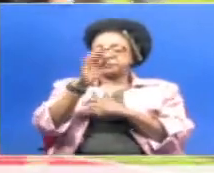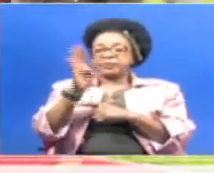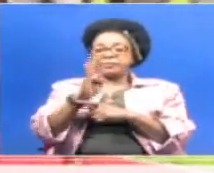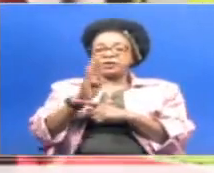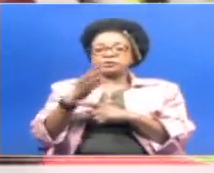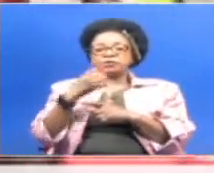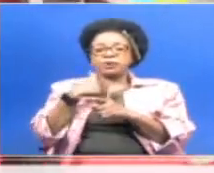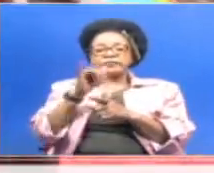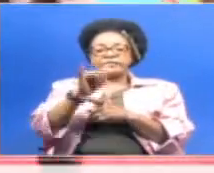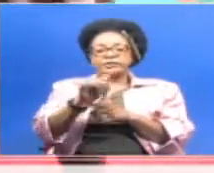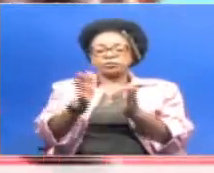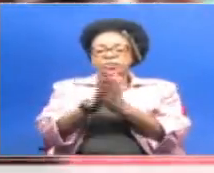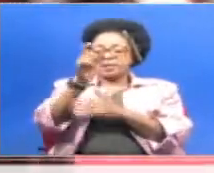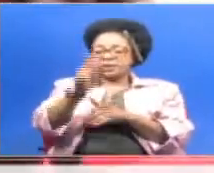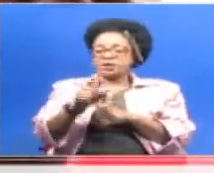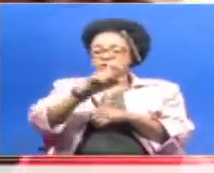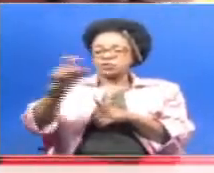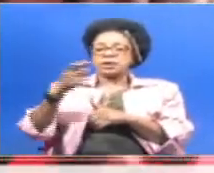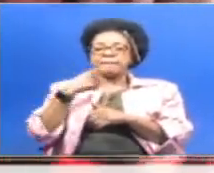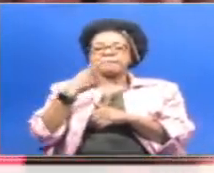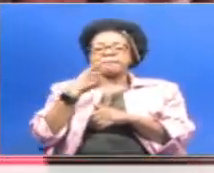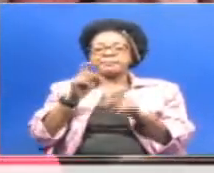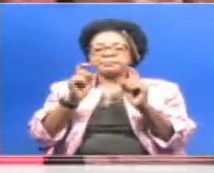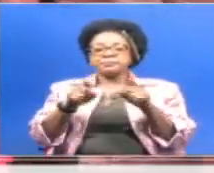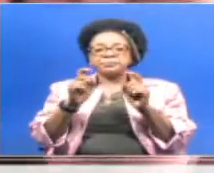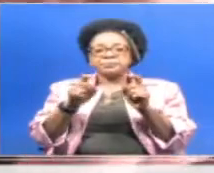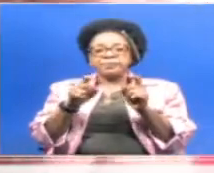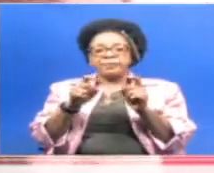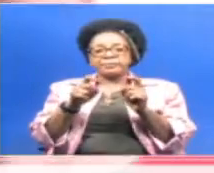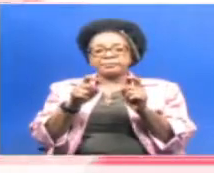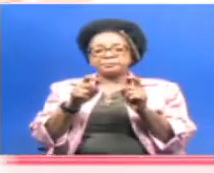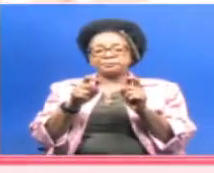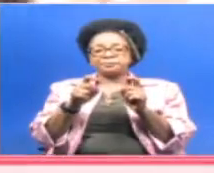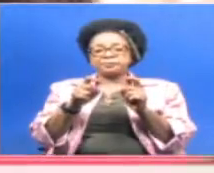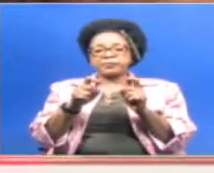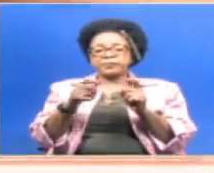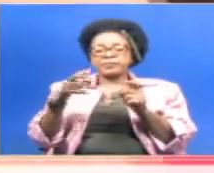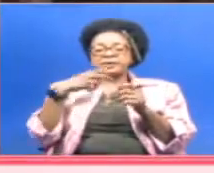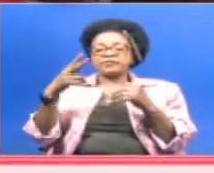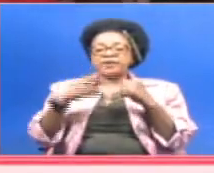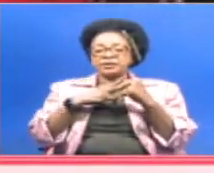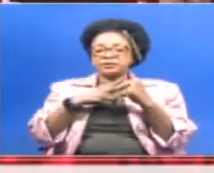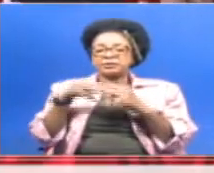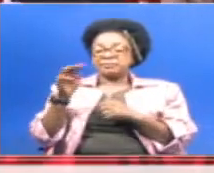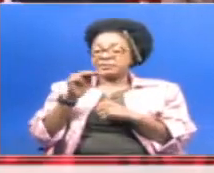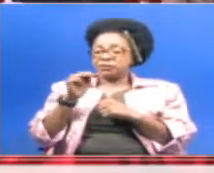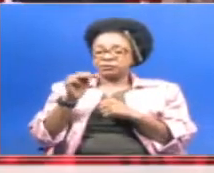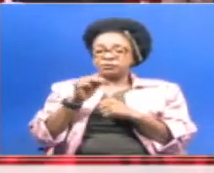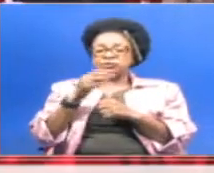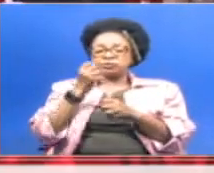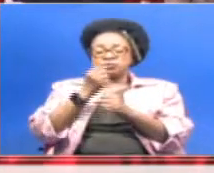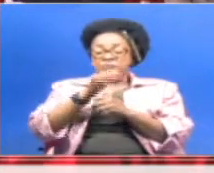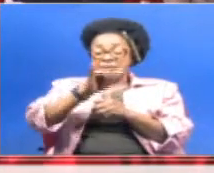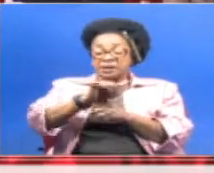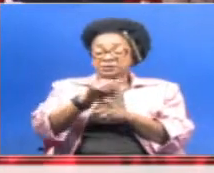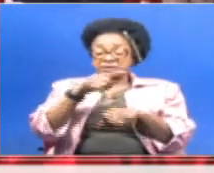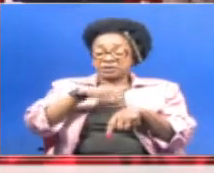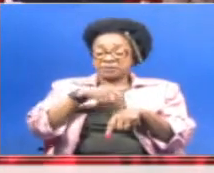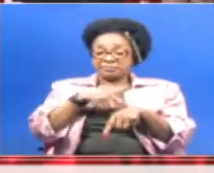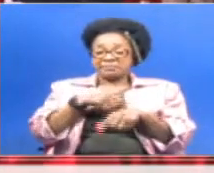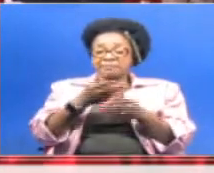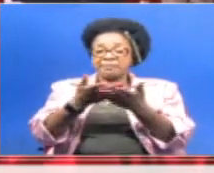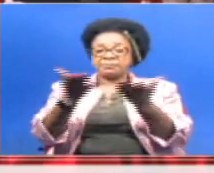la msalaba mwekundu likisema linahitaji shilingi milioni 700 kufanikisha shughuli zake kipindi hiki. Shirika la Umoja